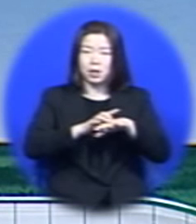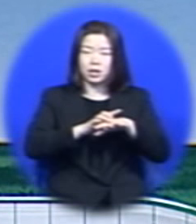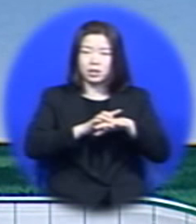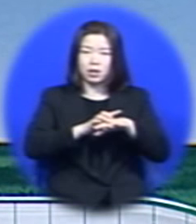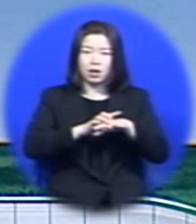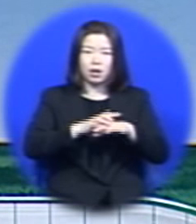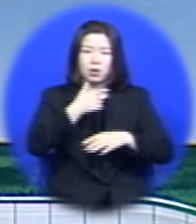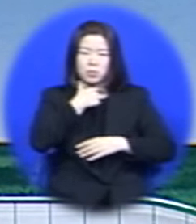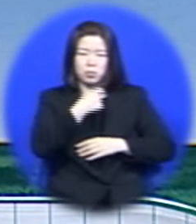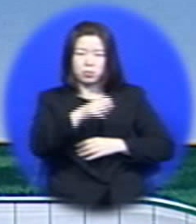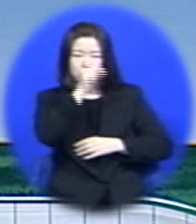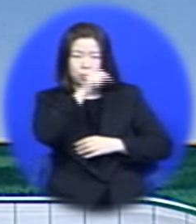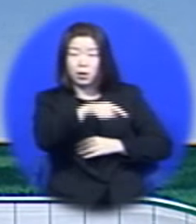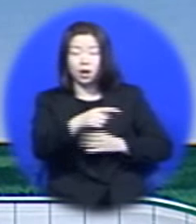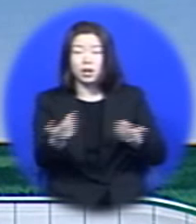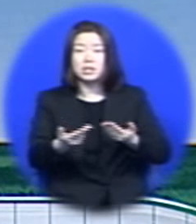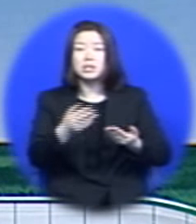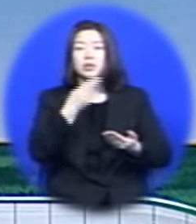없는 거죠.